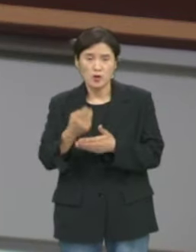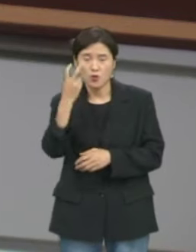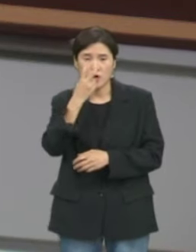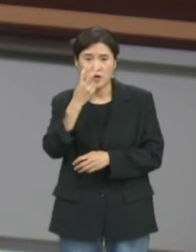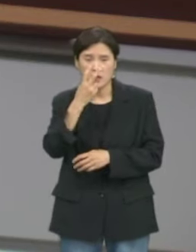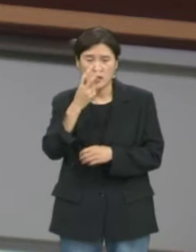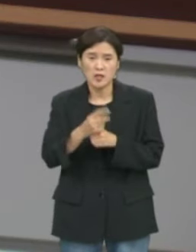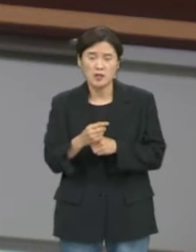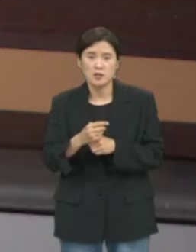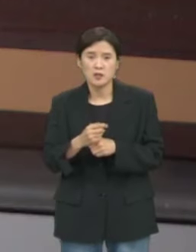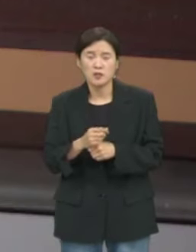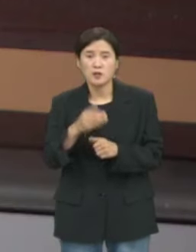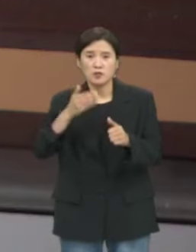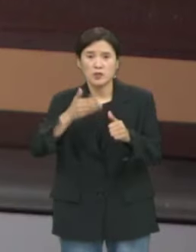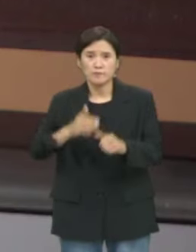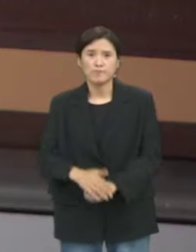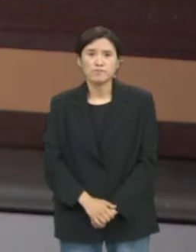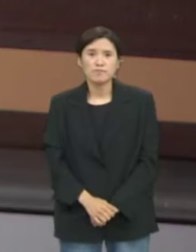강화할 것을 당부했습니다